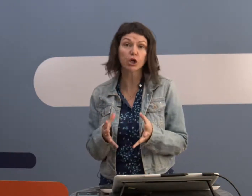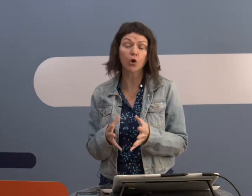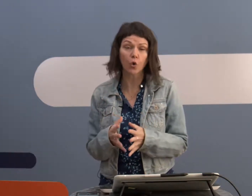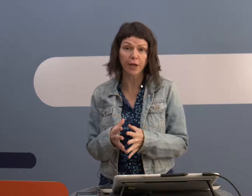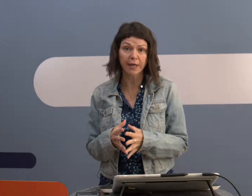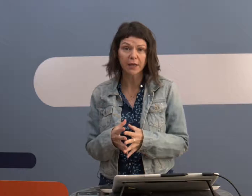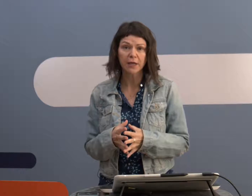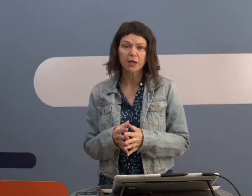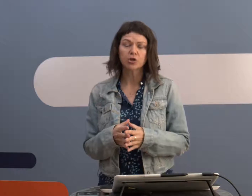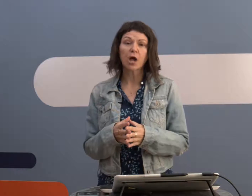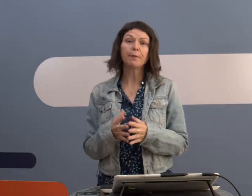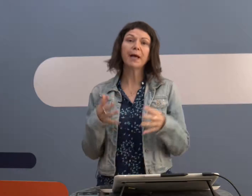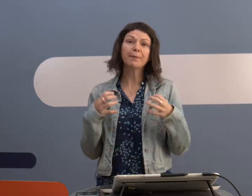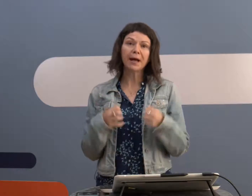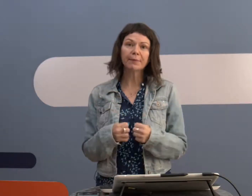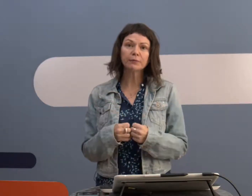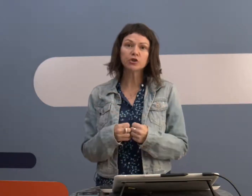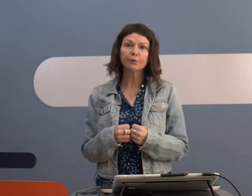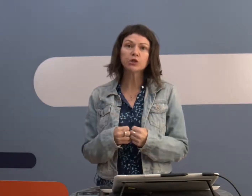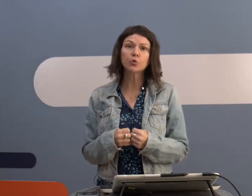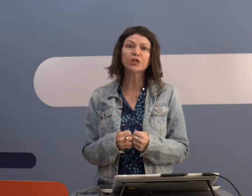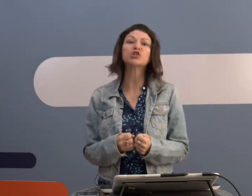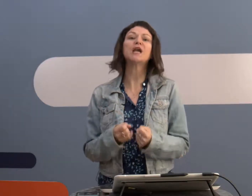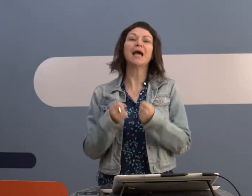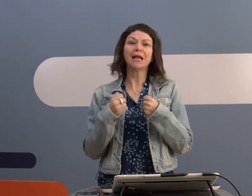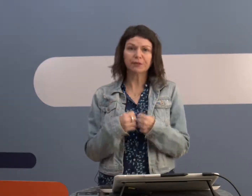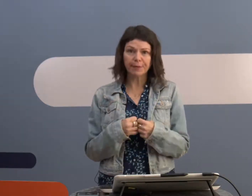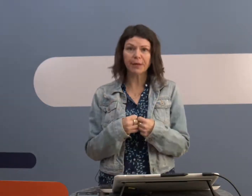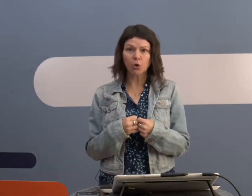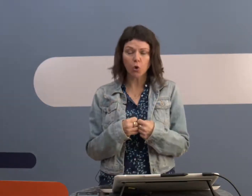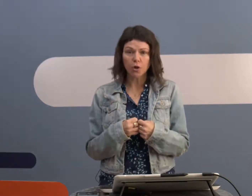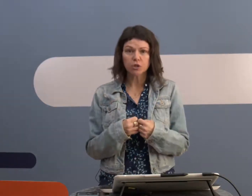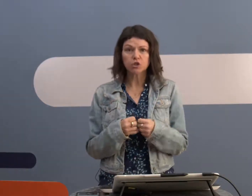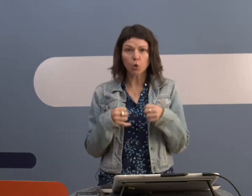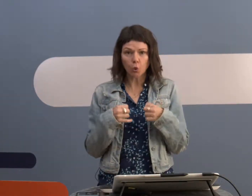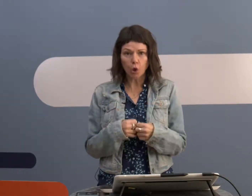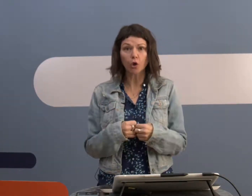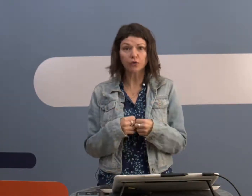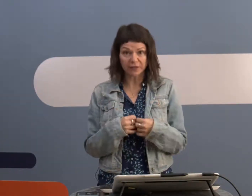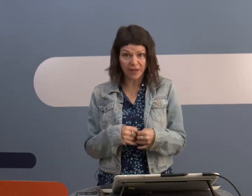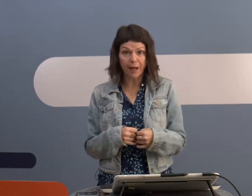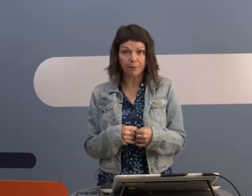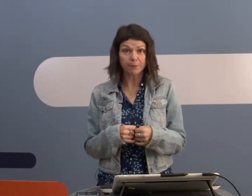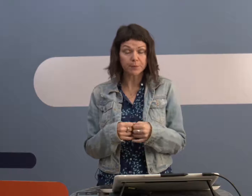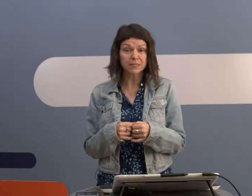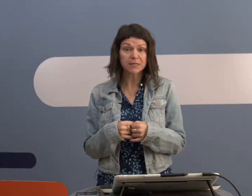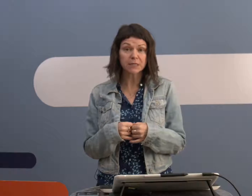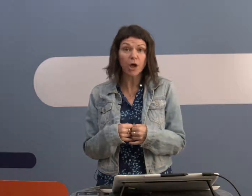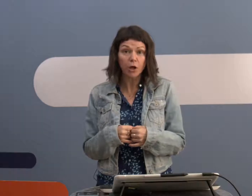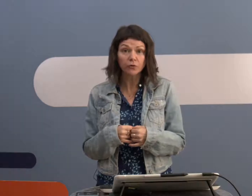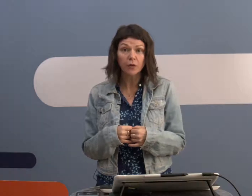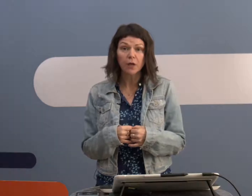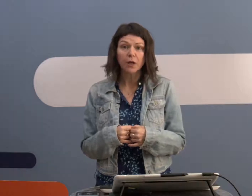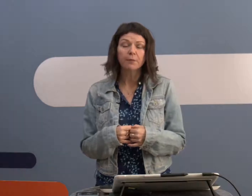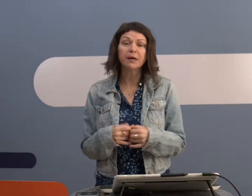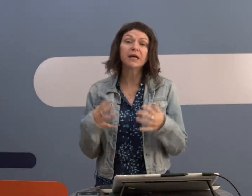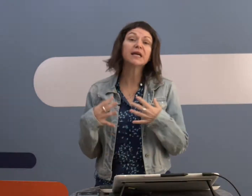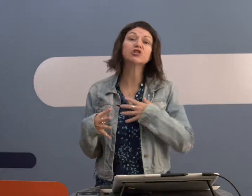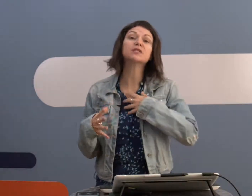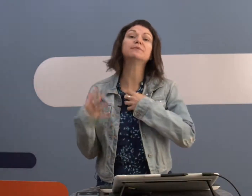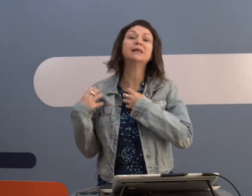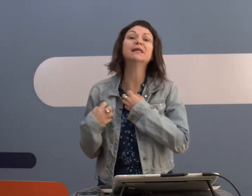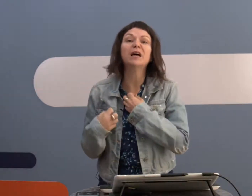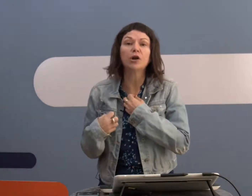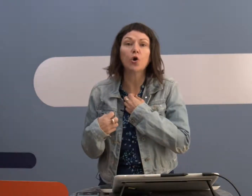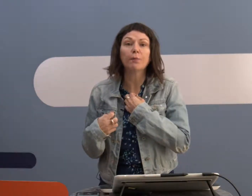טוב שקורה, שהרבה פעמים שמישהו נשללת ממנו זכויות אדם בסיסיות,